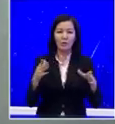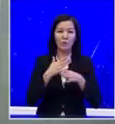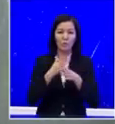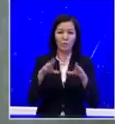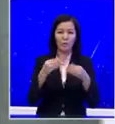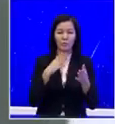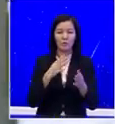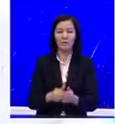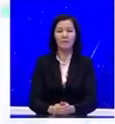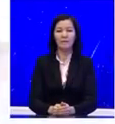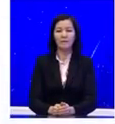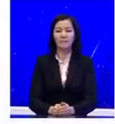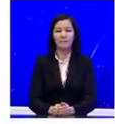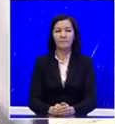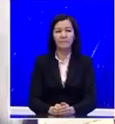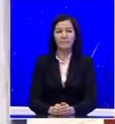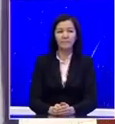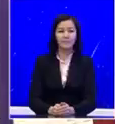көмек көрсетті.